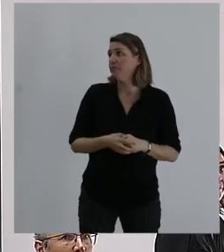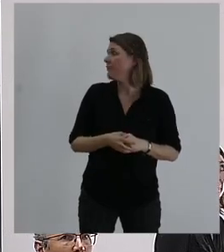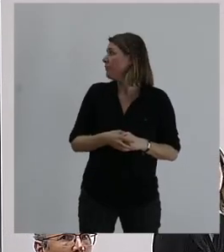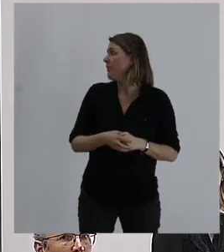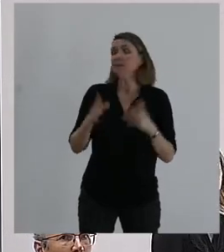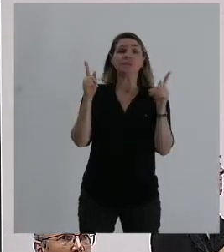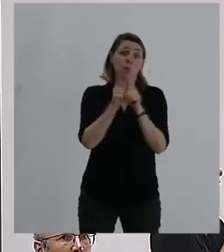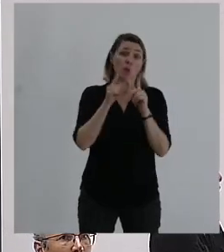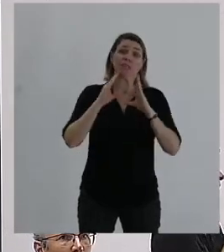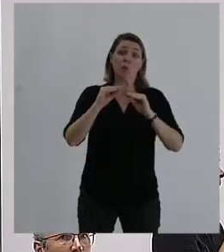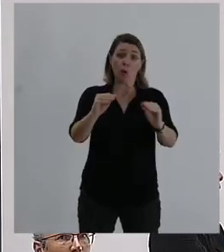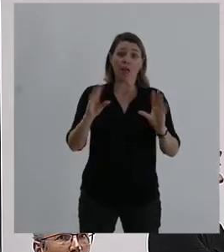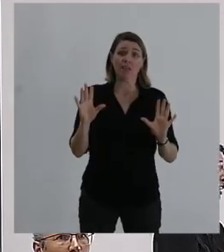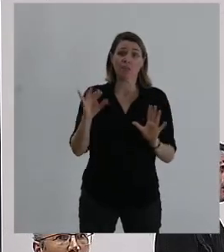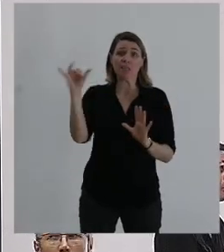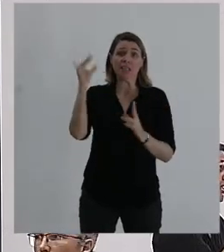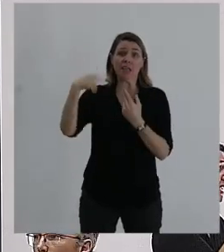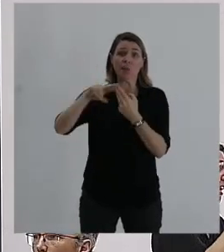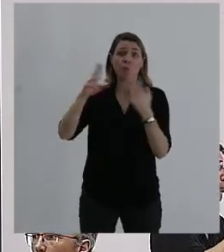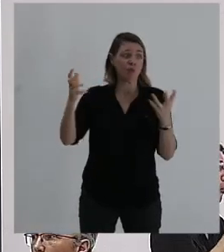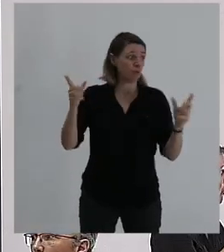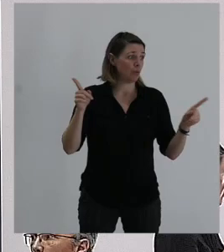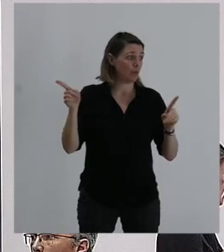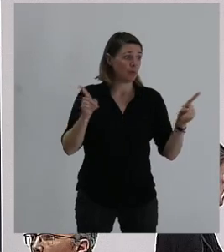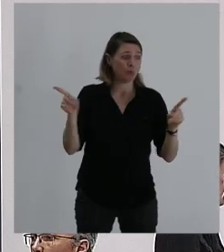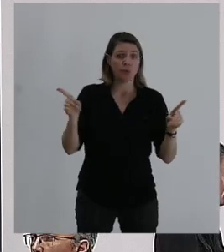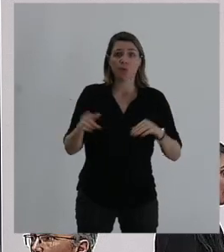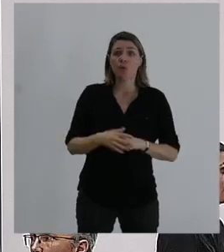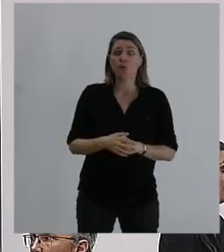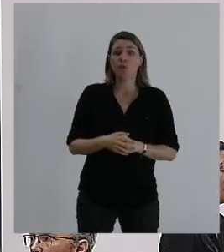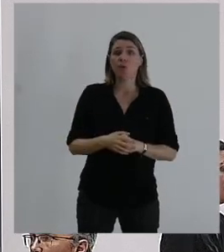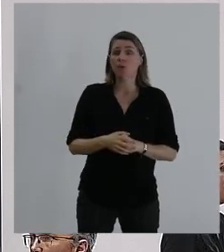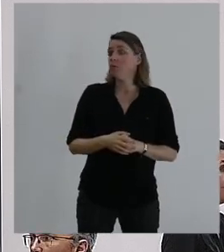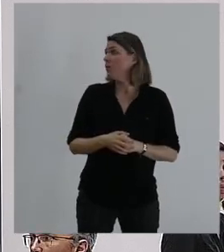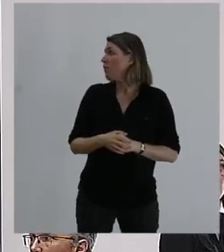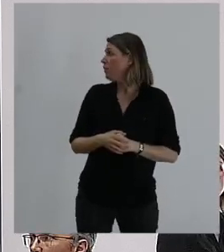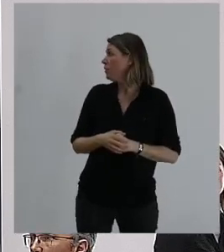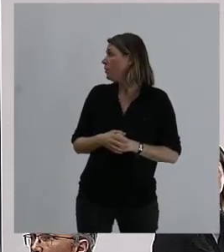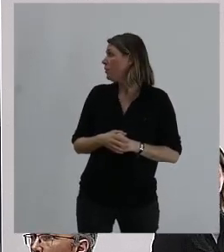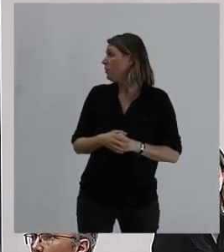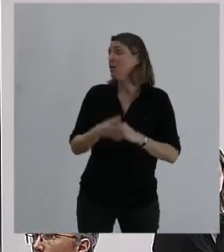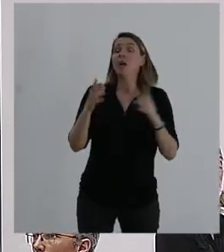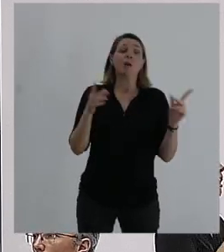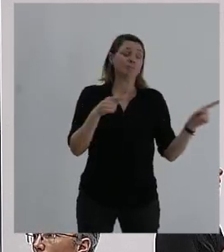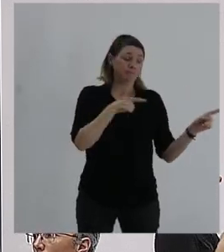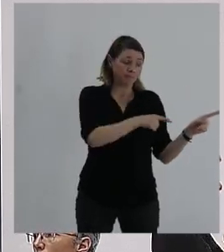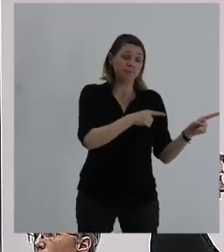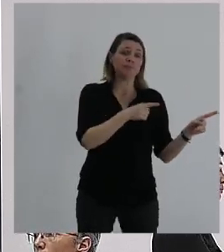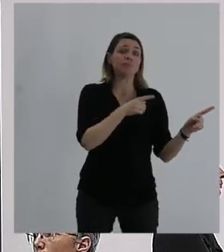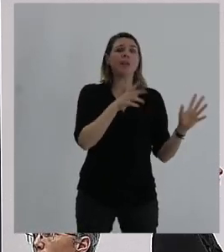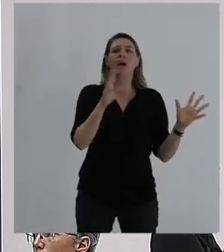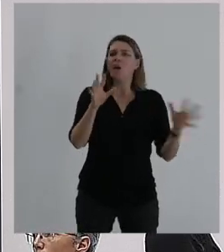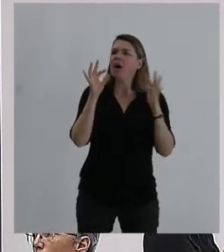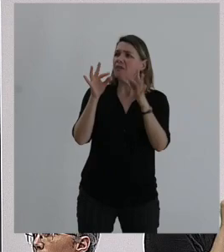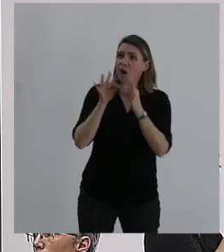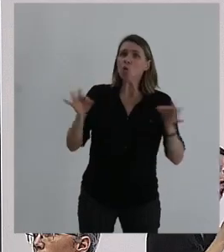court, c'est concret. Est-ce que qui veut répondre en premier ? Karine. Ça concerne vos